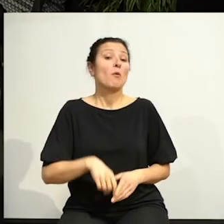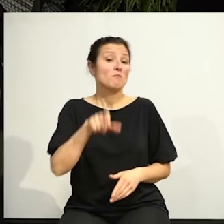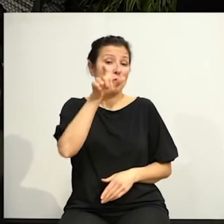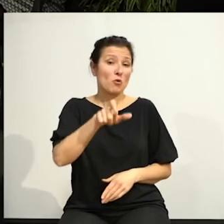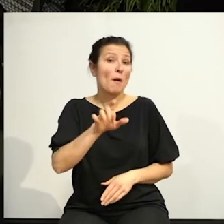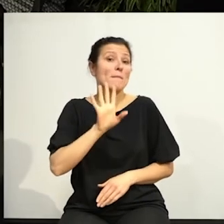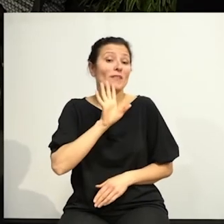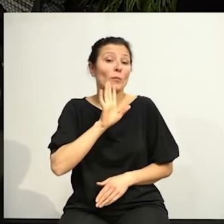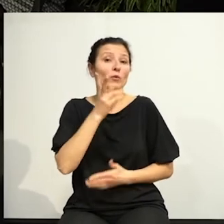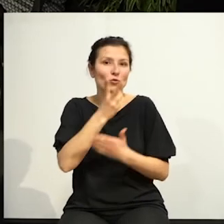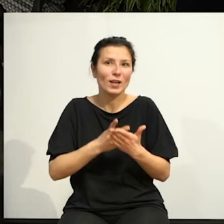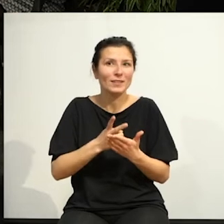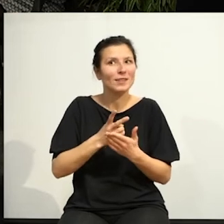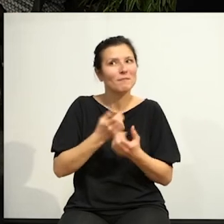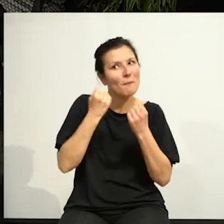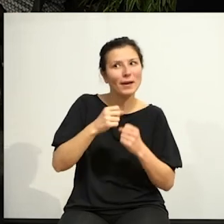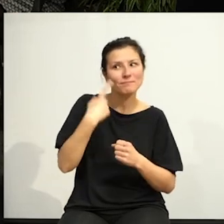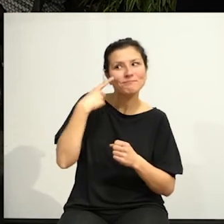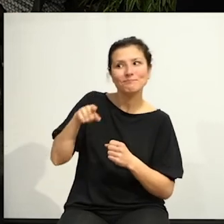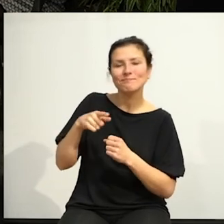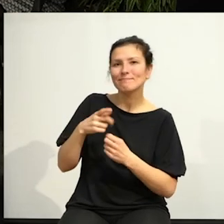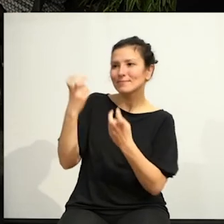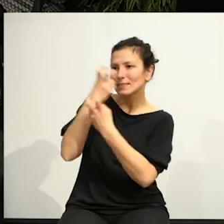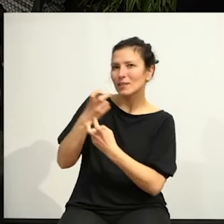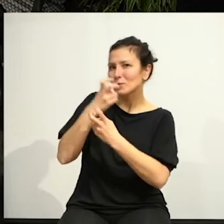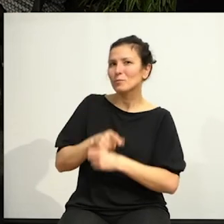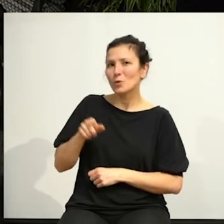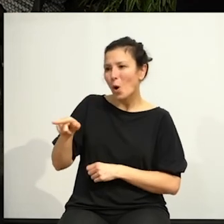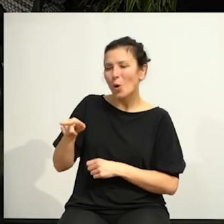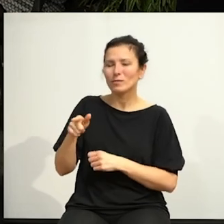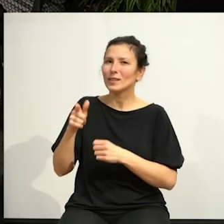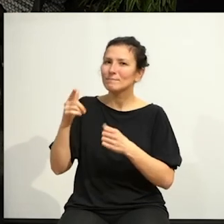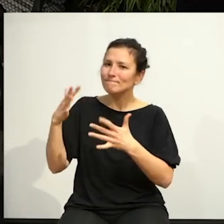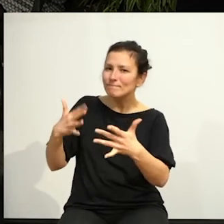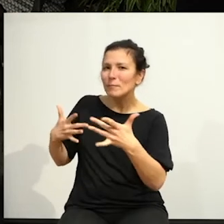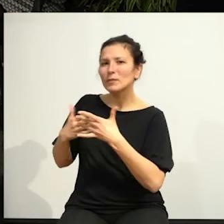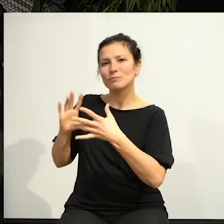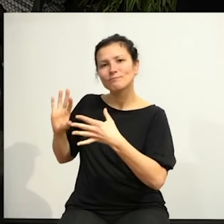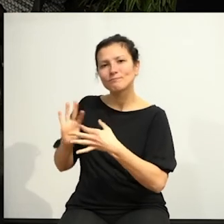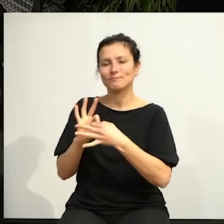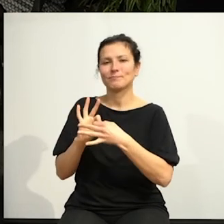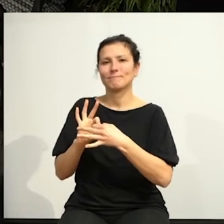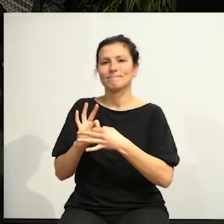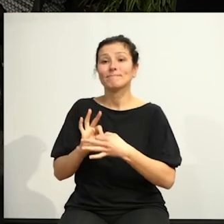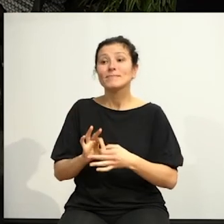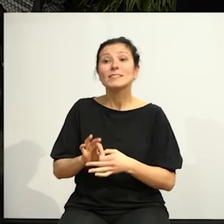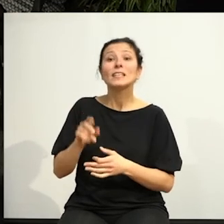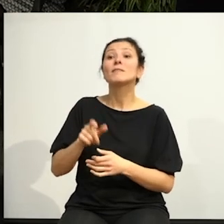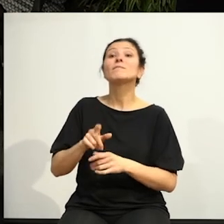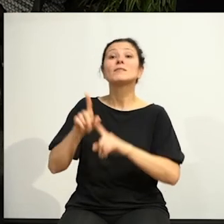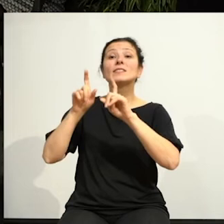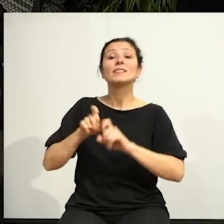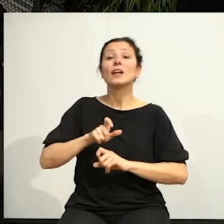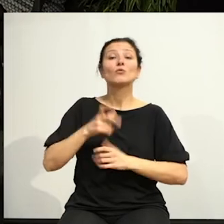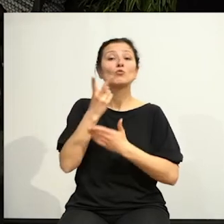większe. Wtedy on się staje bliższy temu czytelnikowi. Wtedy trafiają do niego ludzie, którzy powinni do niego trafić, a nie